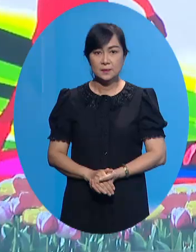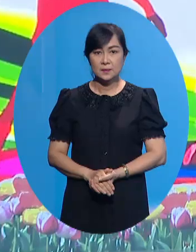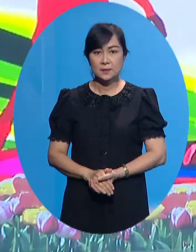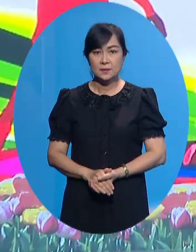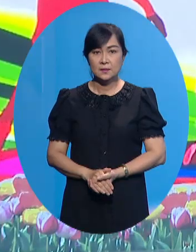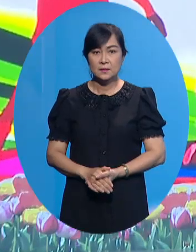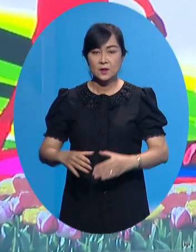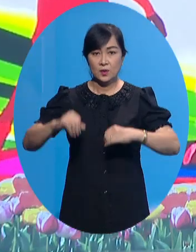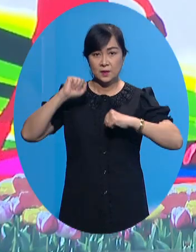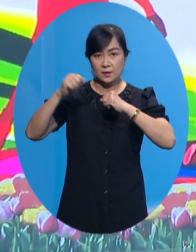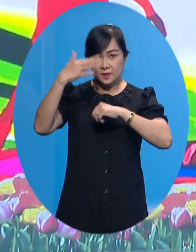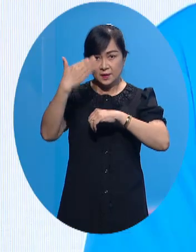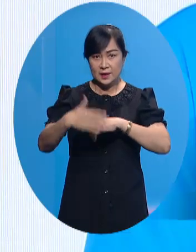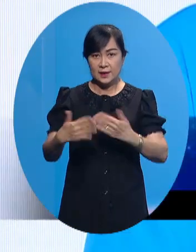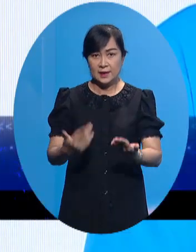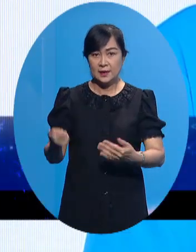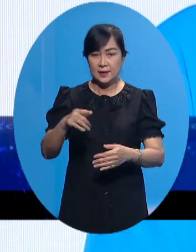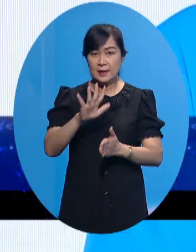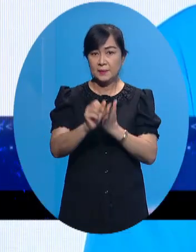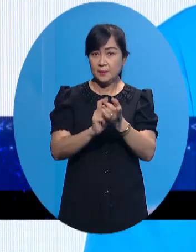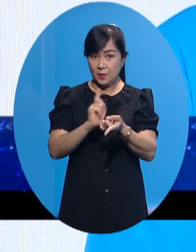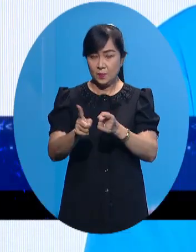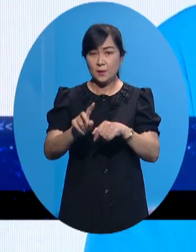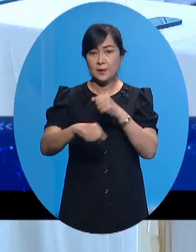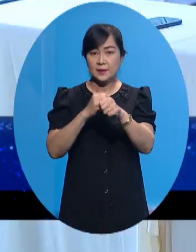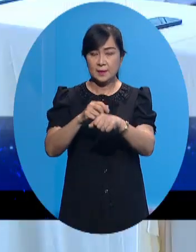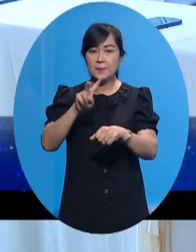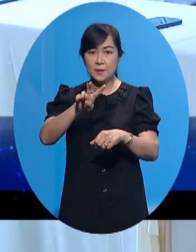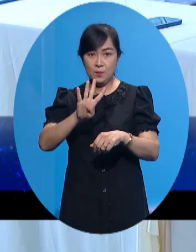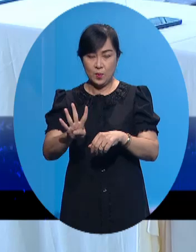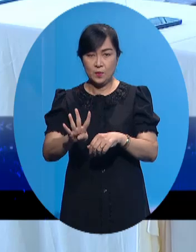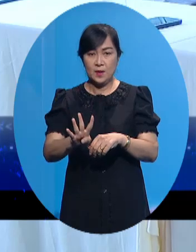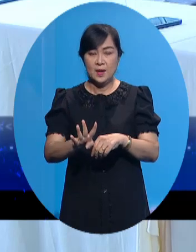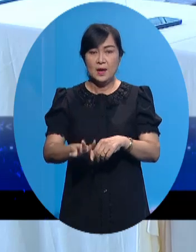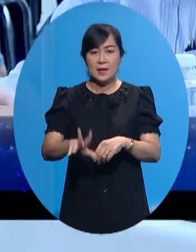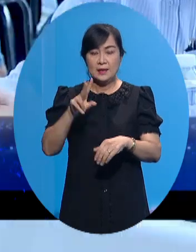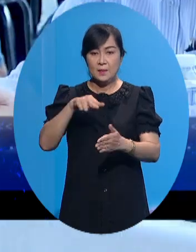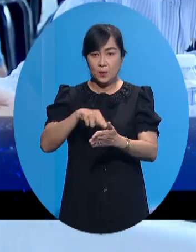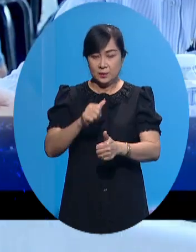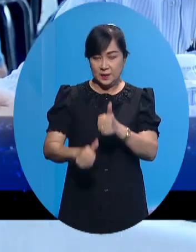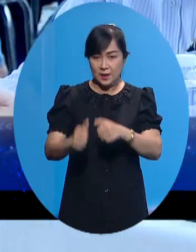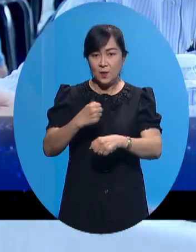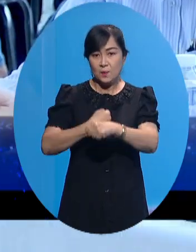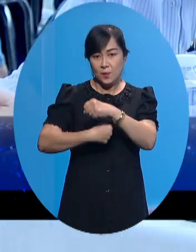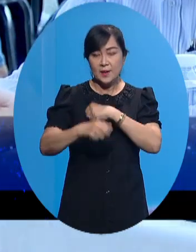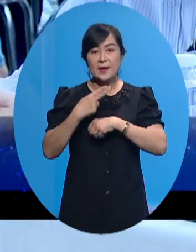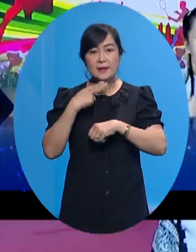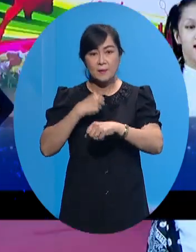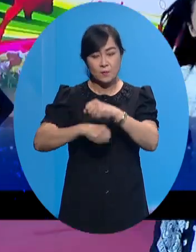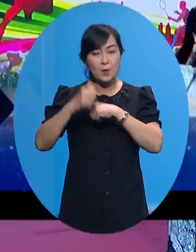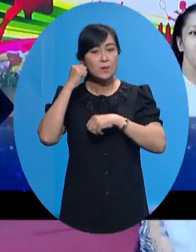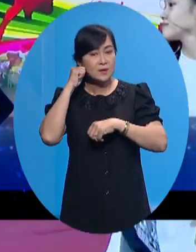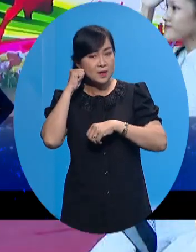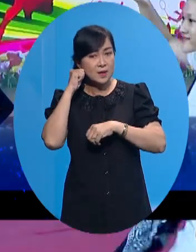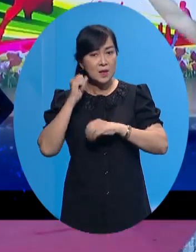2024 hội thao diễn ra từ nay đến ngày 5 tháng 11 năm 2024 với tám môn thi đấu gồm bóng đá nam bóng đá